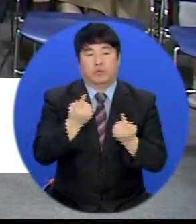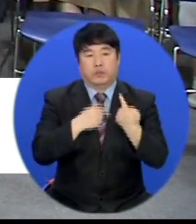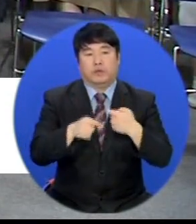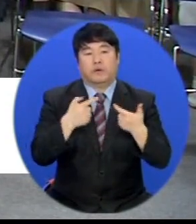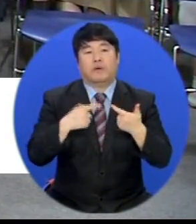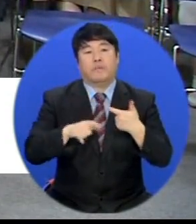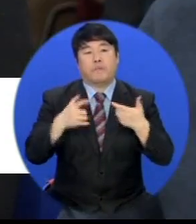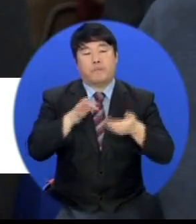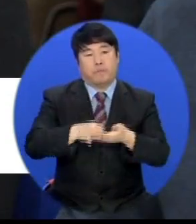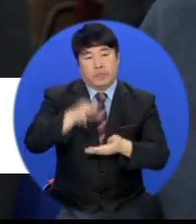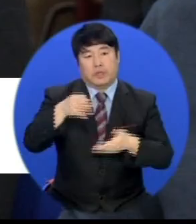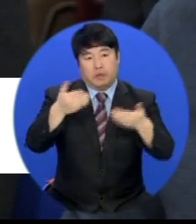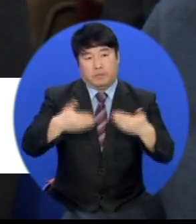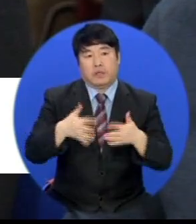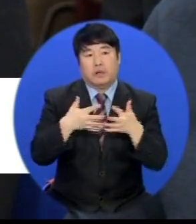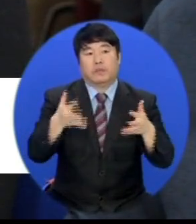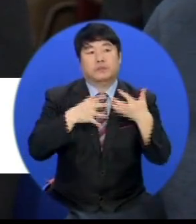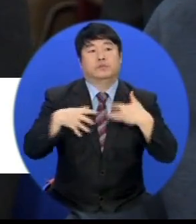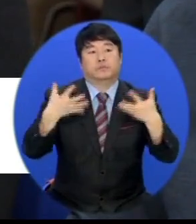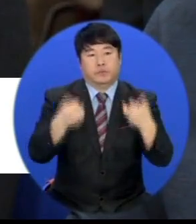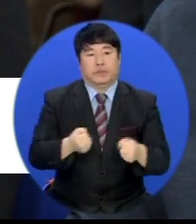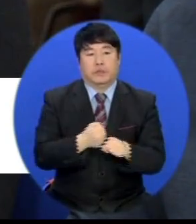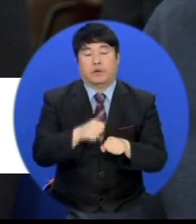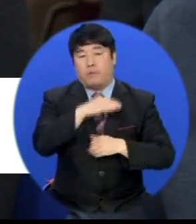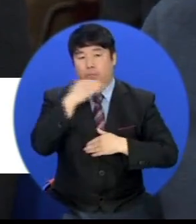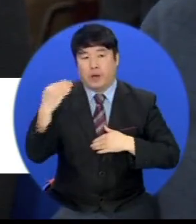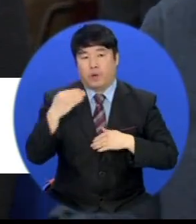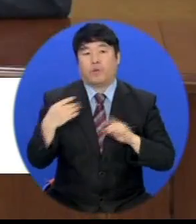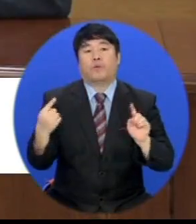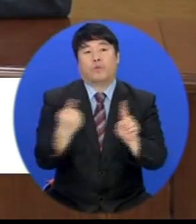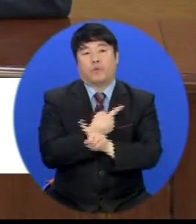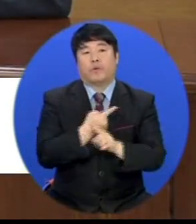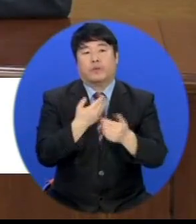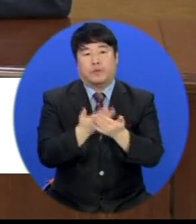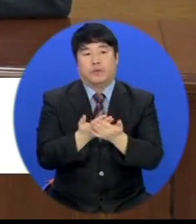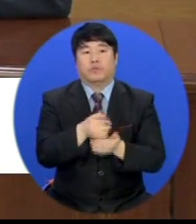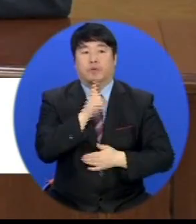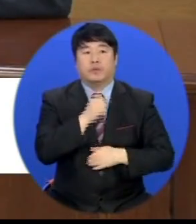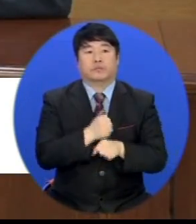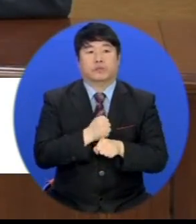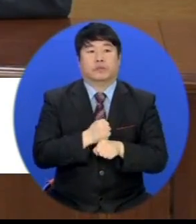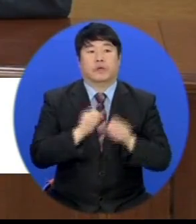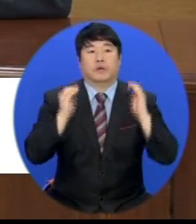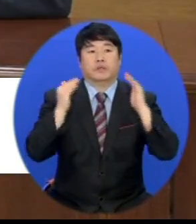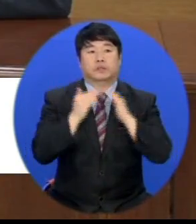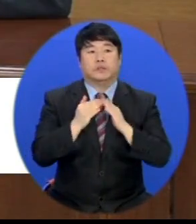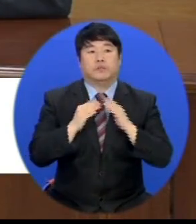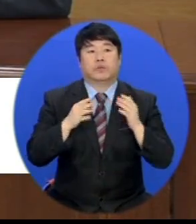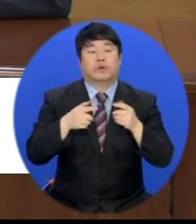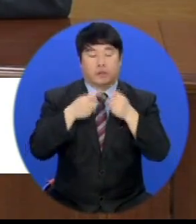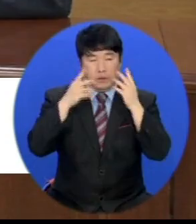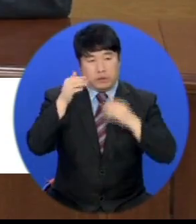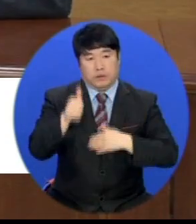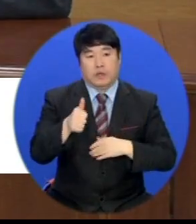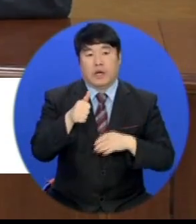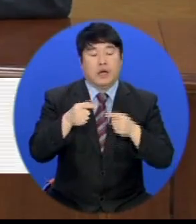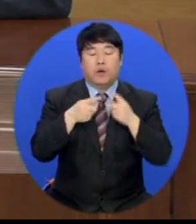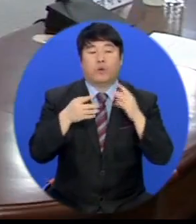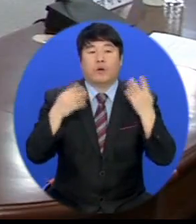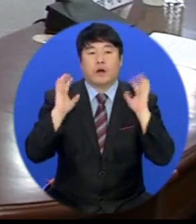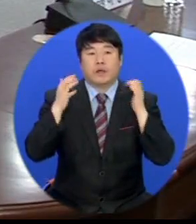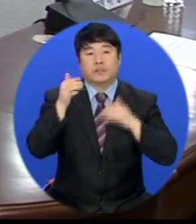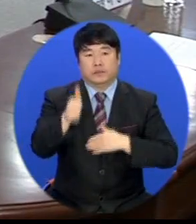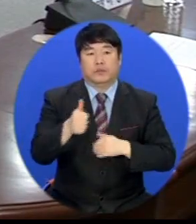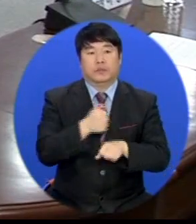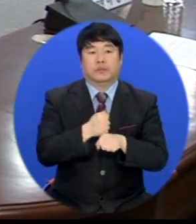임대료를 받는 아파트가 많다면서 바로잡아달라고 촉구했습니다. 어린이집 원장들은 과도한 임대료를 납부하게